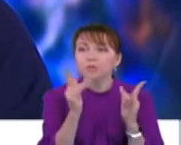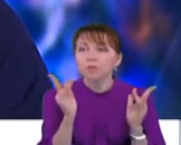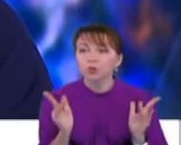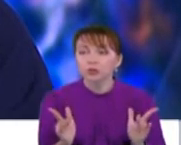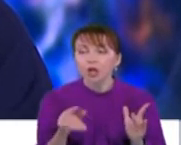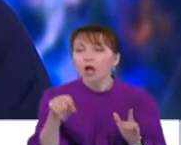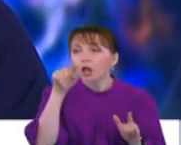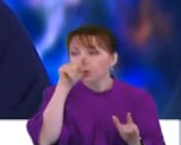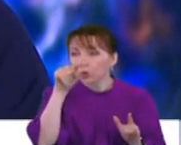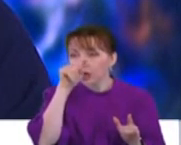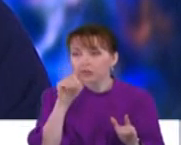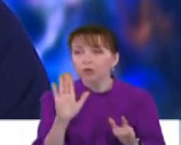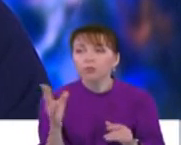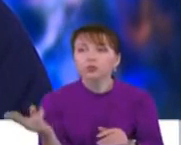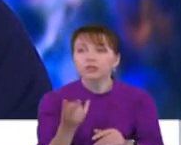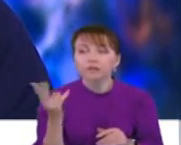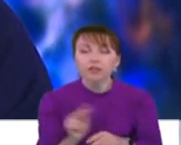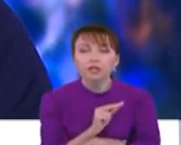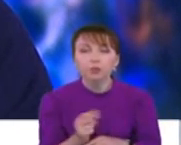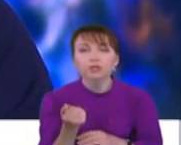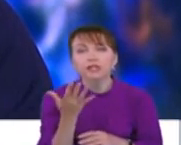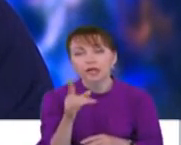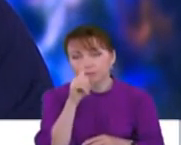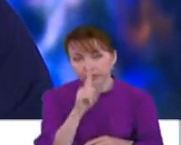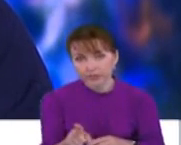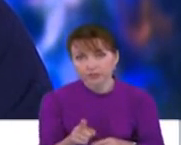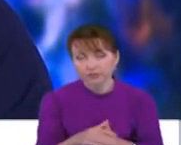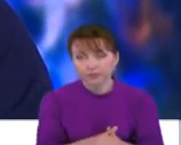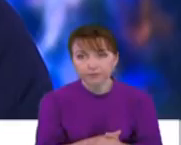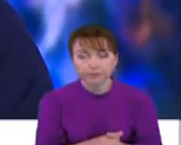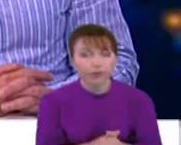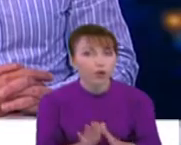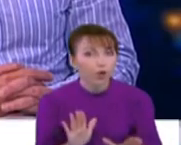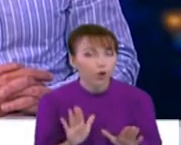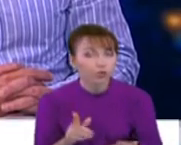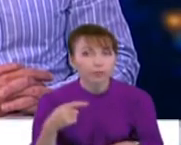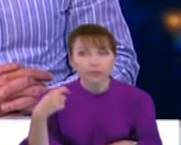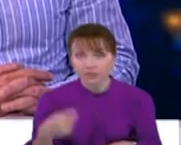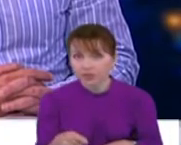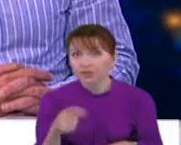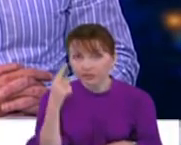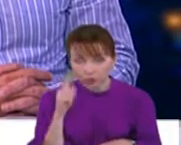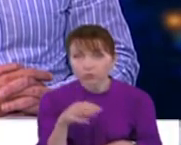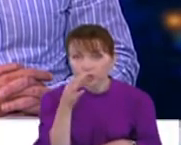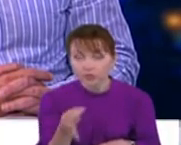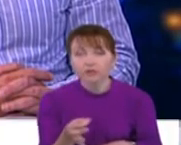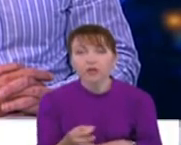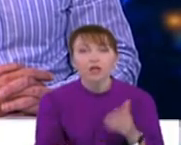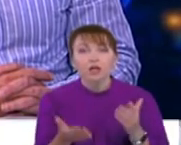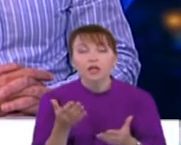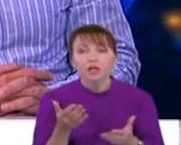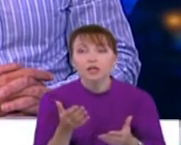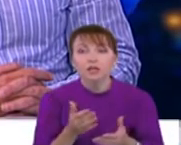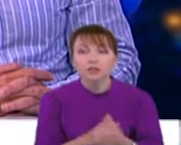Станиці Луганській, що буде тривати ремонт кілька місяців. Да. Хоча президент, як відомо, сказав, що якщо б...